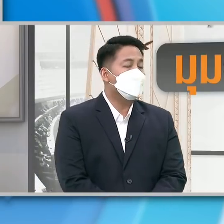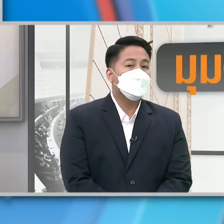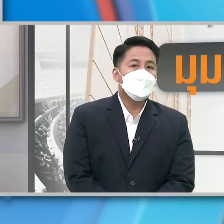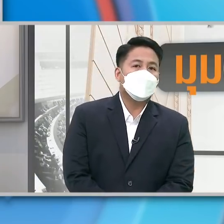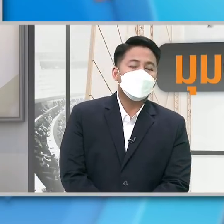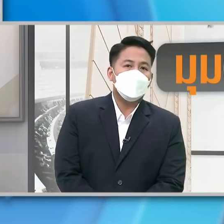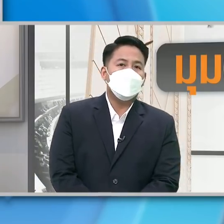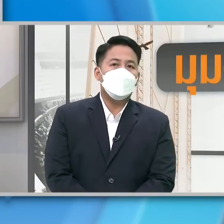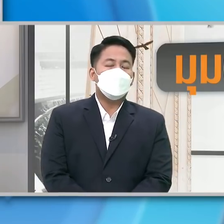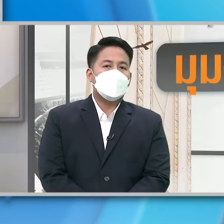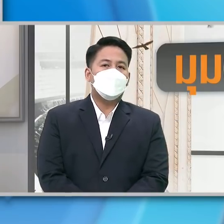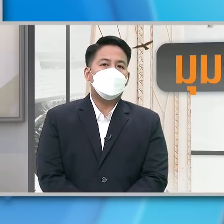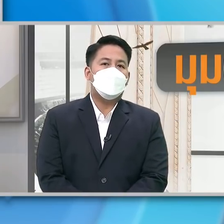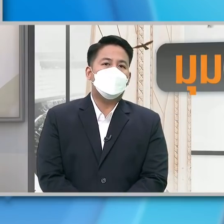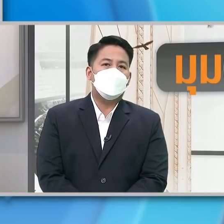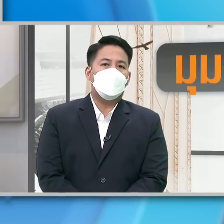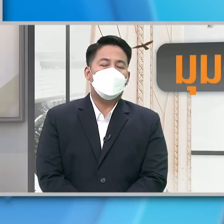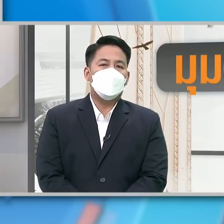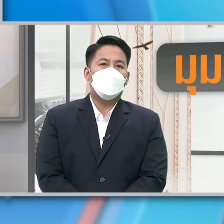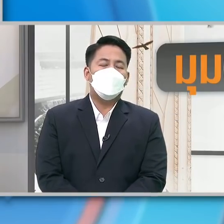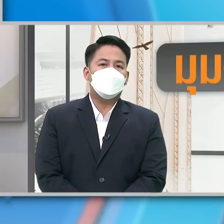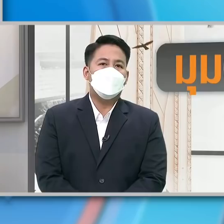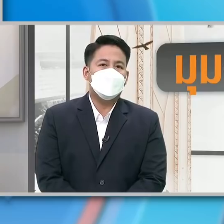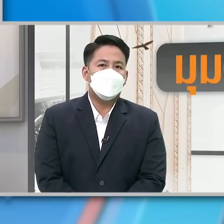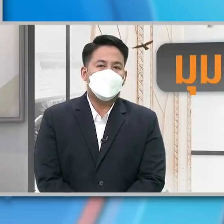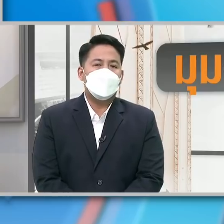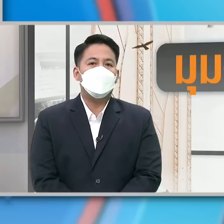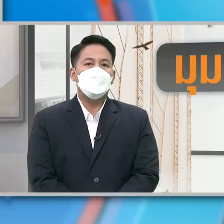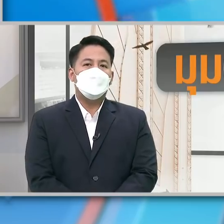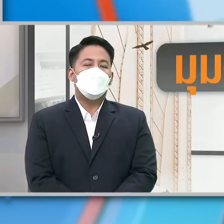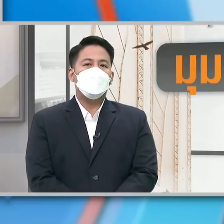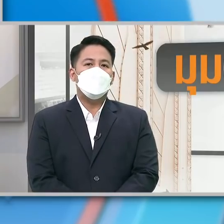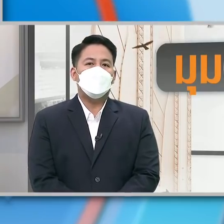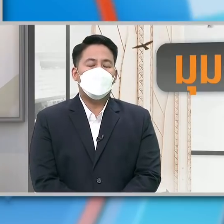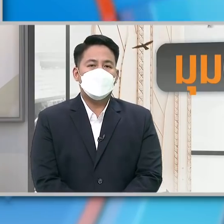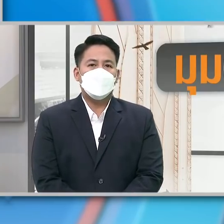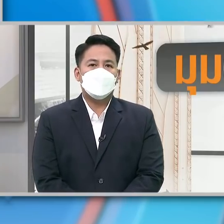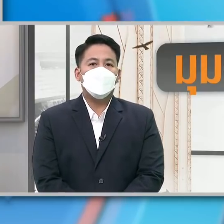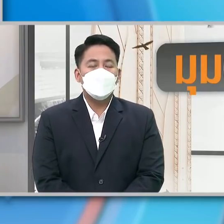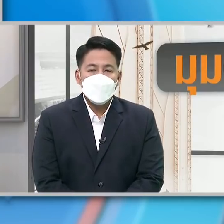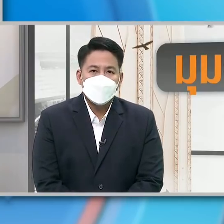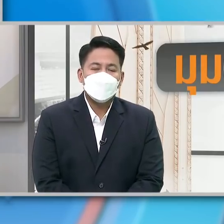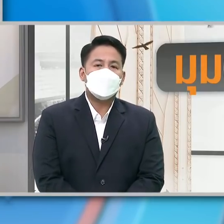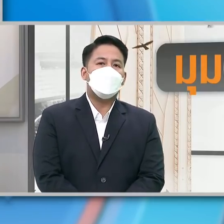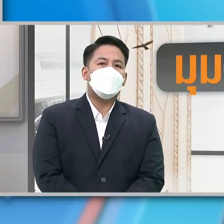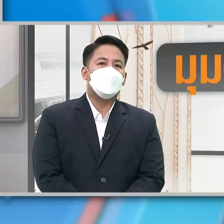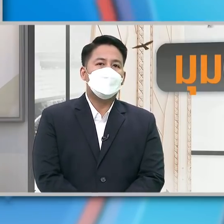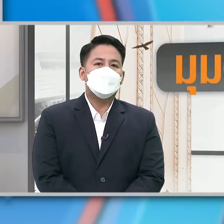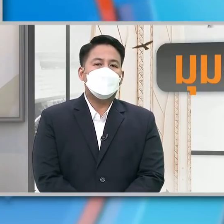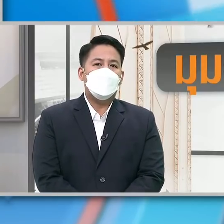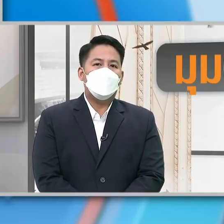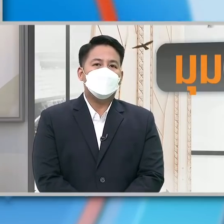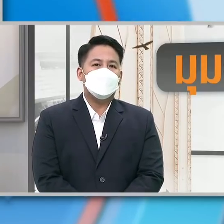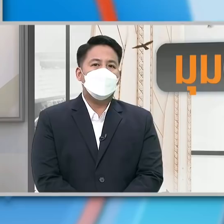กน้อยนะครับเรื่องที่ราชวิทยาลัยจุฬาภรณ์นำเข้าวัคซีนซิโนฟาร์มแล้วก็มีส่วนท้องถิ่นจำนวนมากในประเทศ